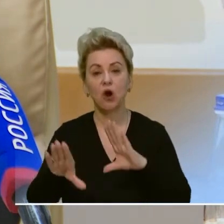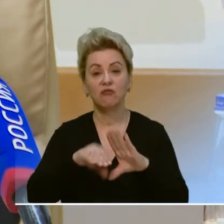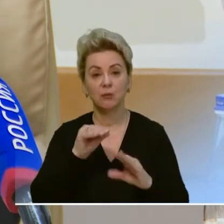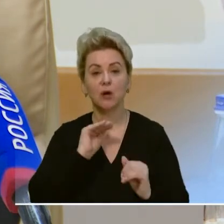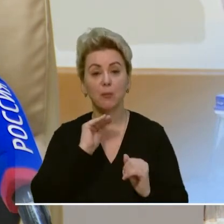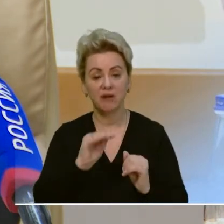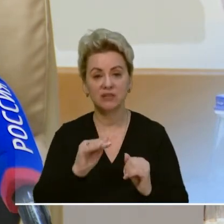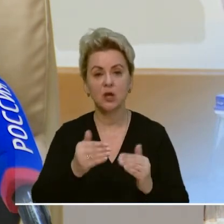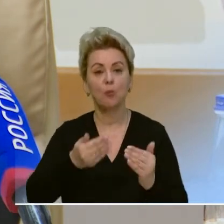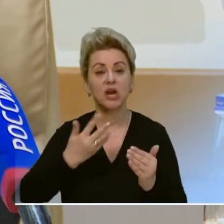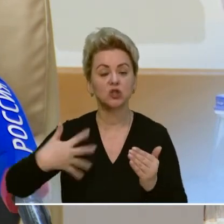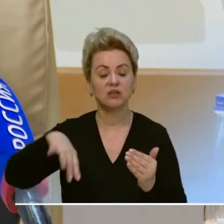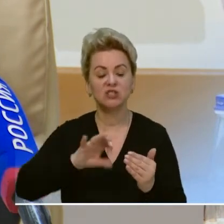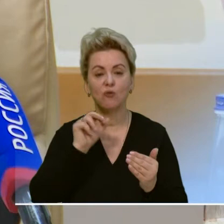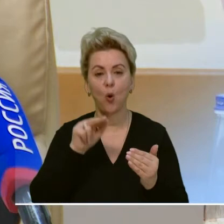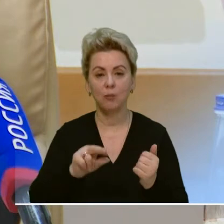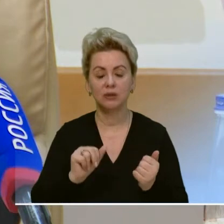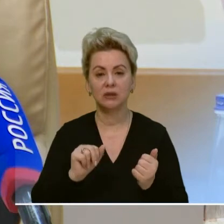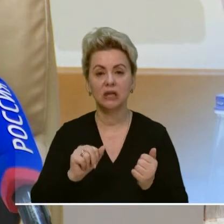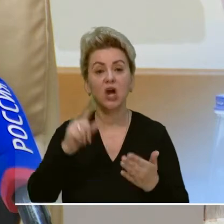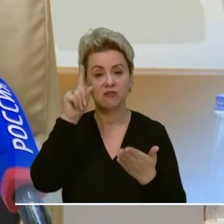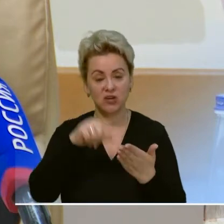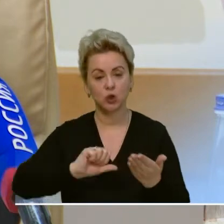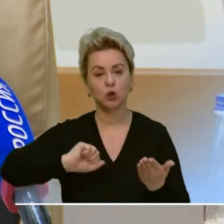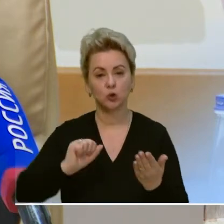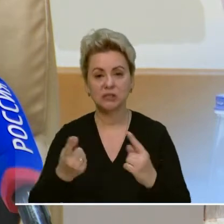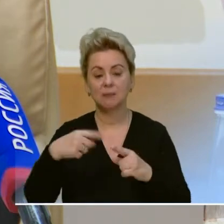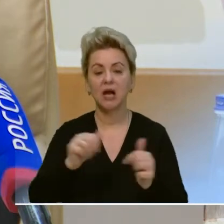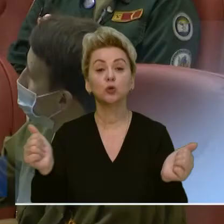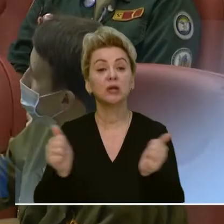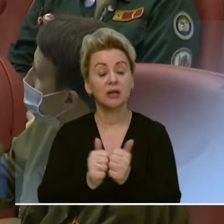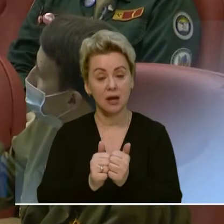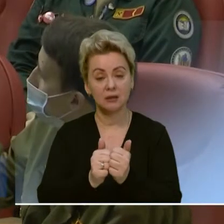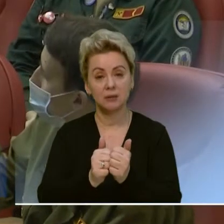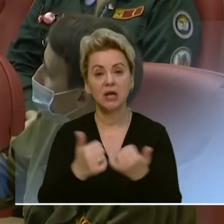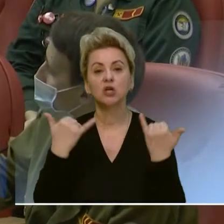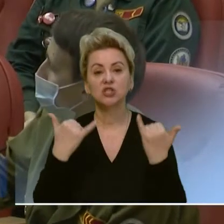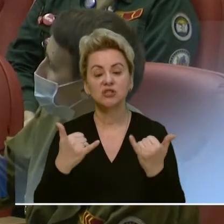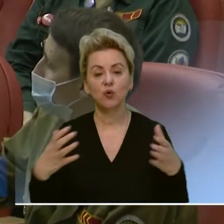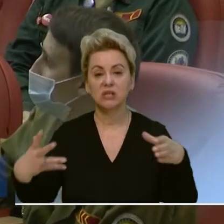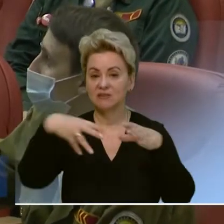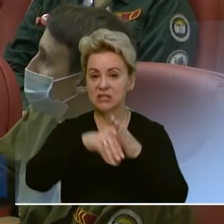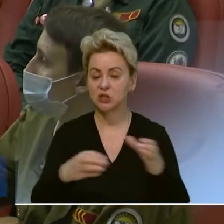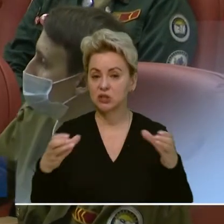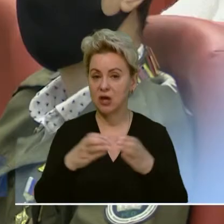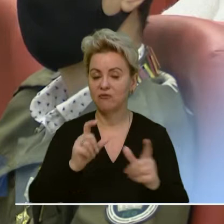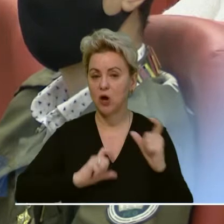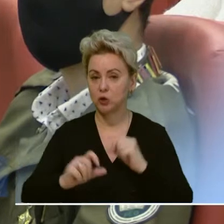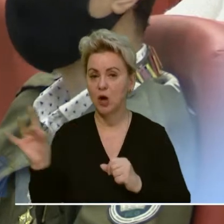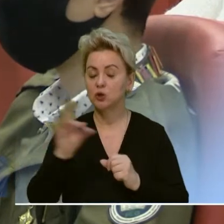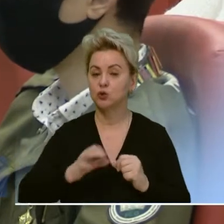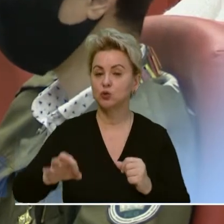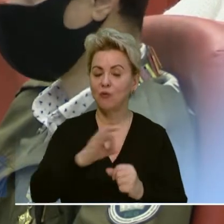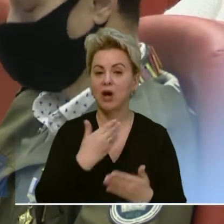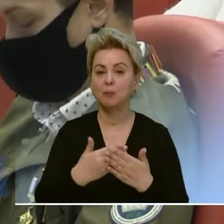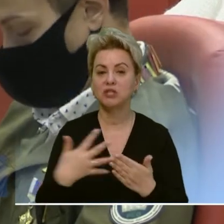профессий, но и прежде всего опыт верных друзей, которые рядом. Сегодня в составе студенческих отрядов Ростовской